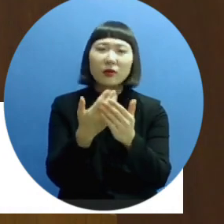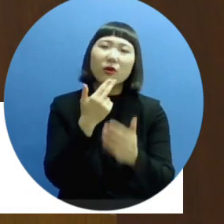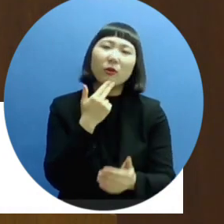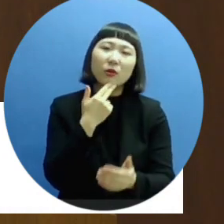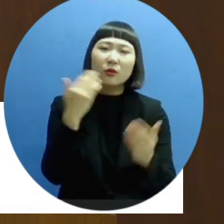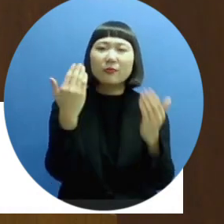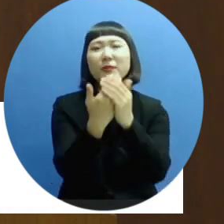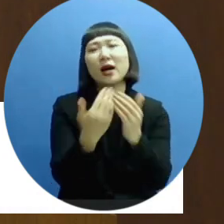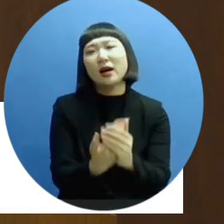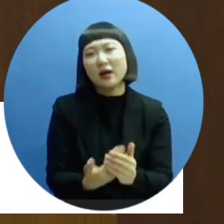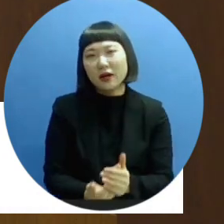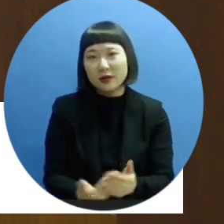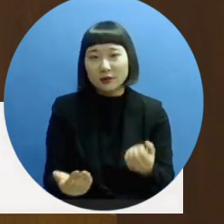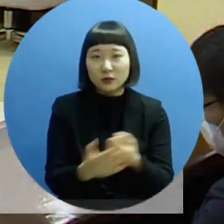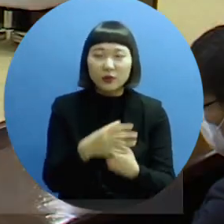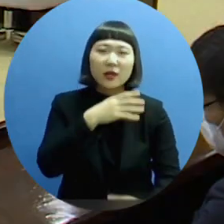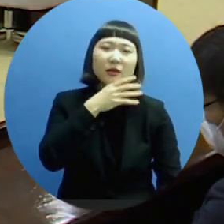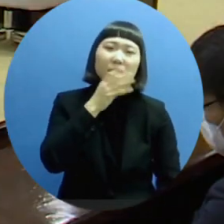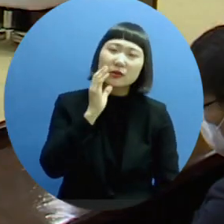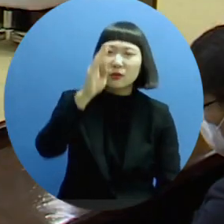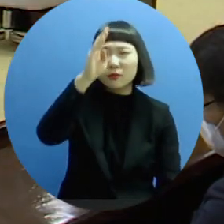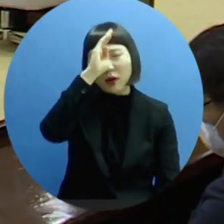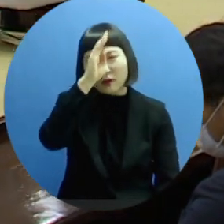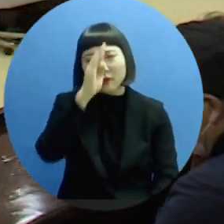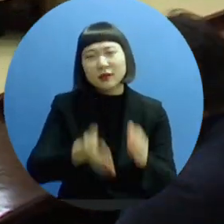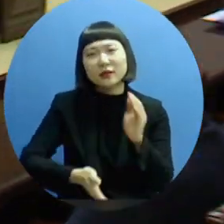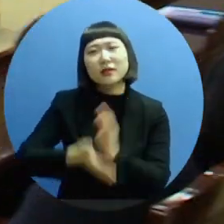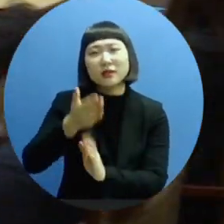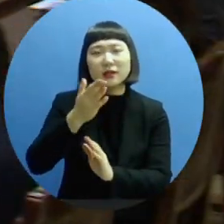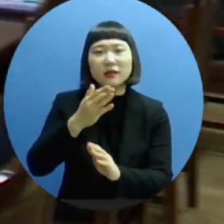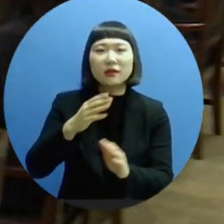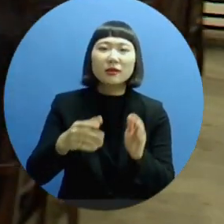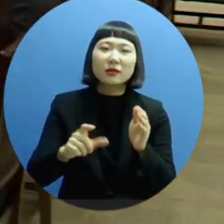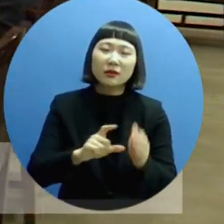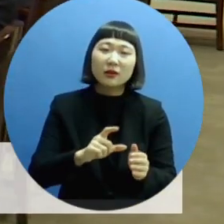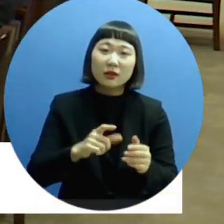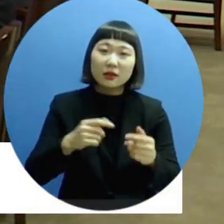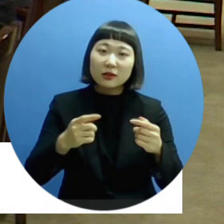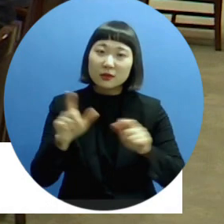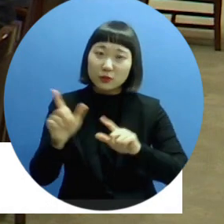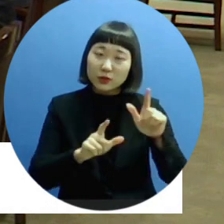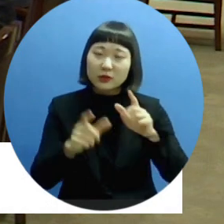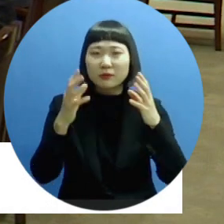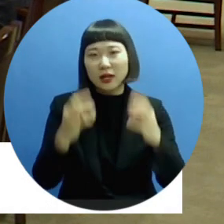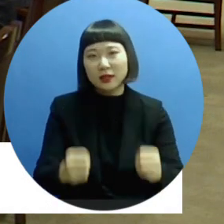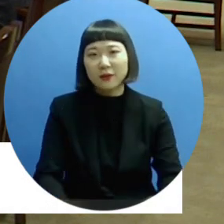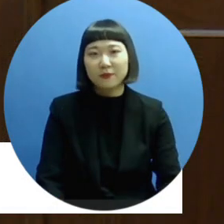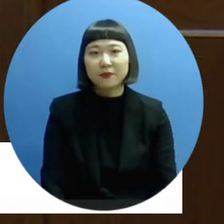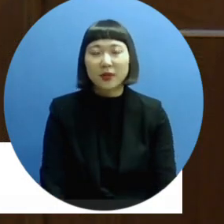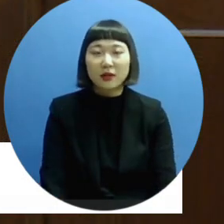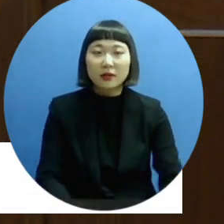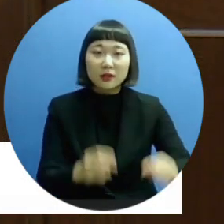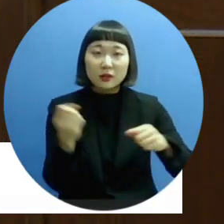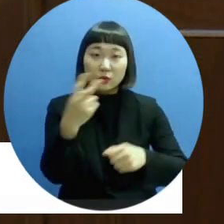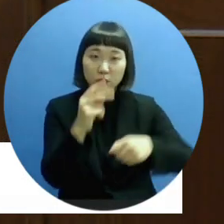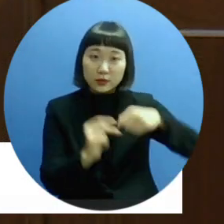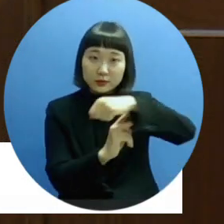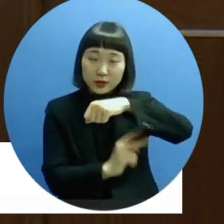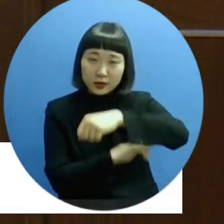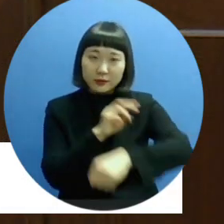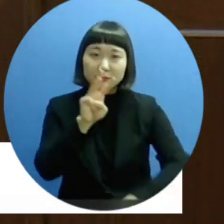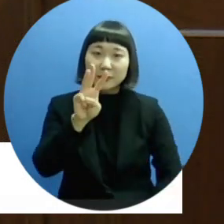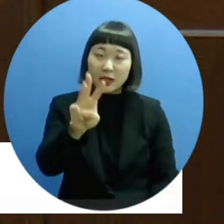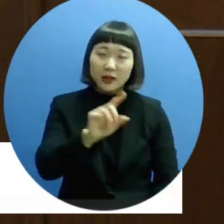병들어 쇠퇴하는 도시가 되어가고 있습니다. 본회의에선 중구 의원들이 제3연륙교 명칭에